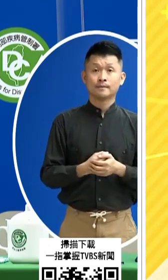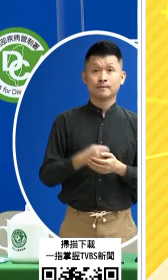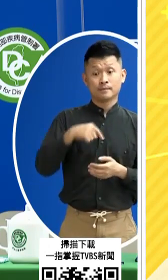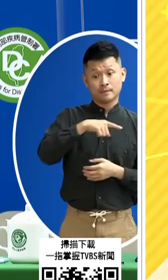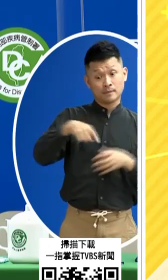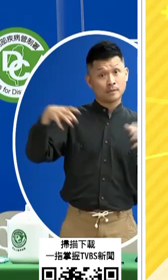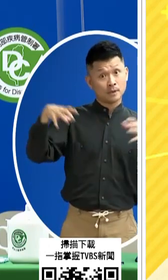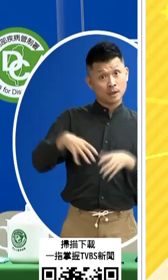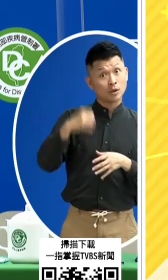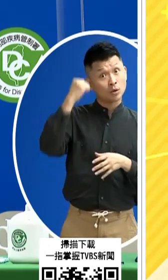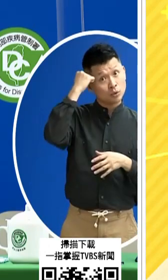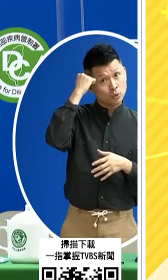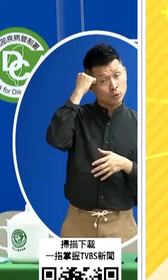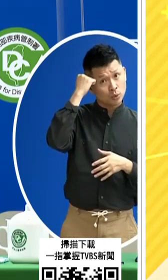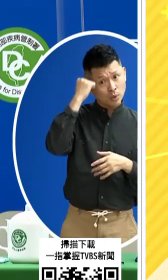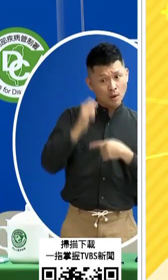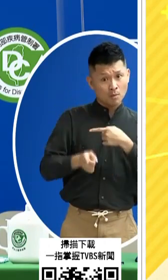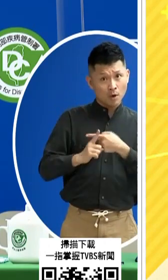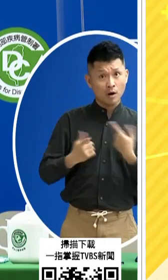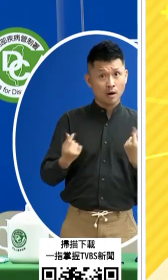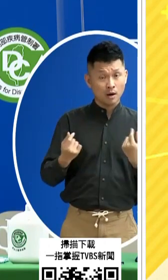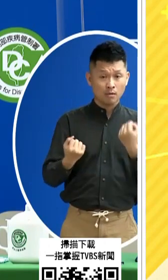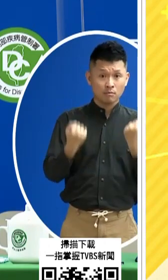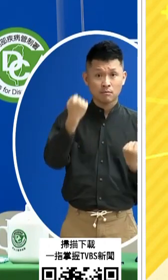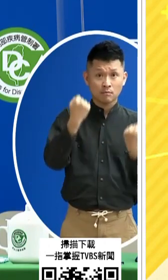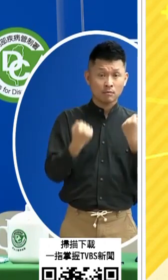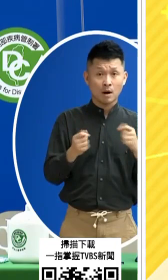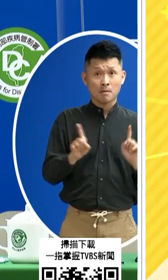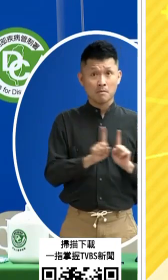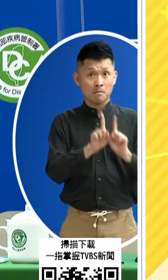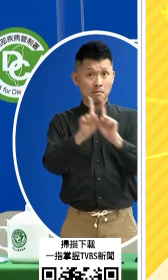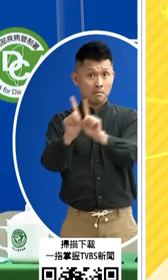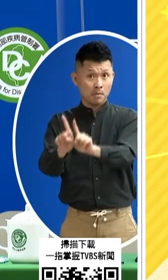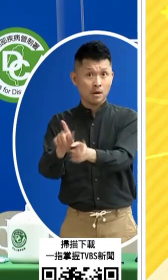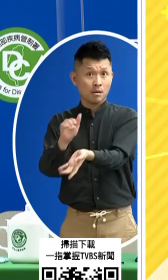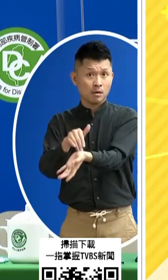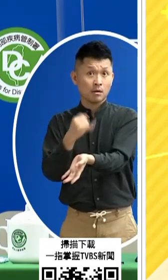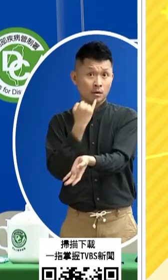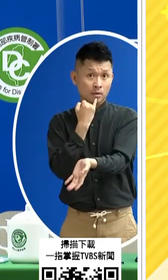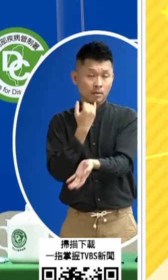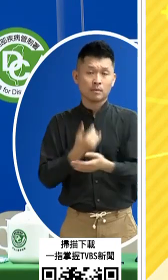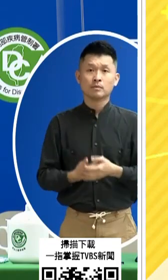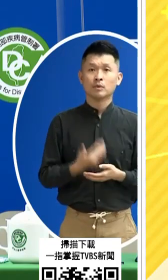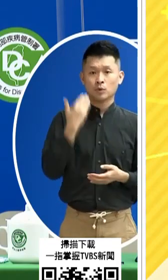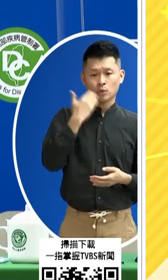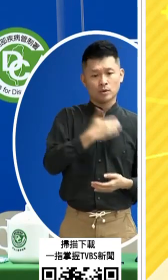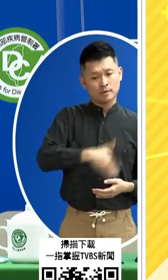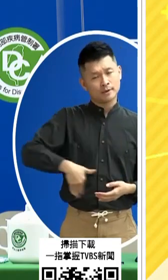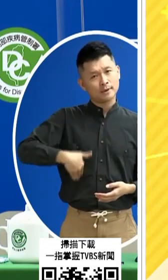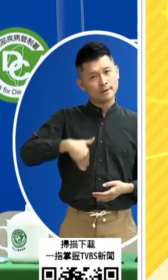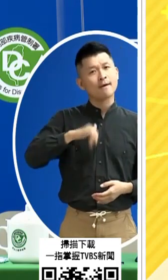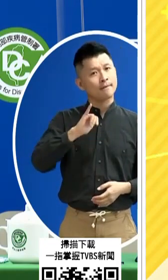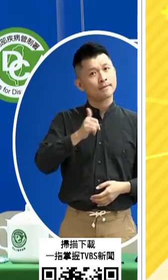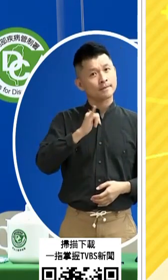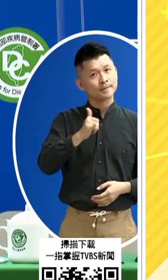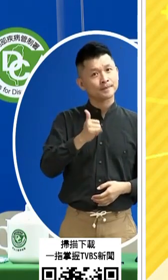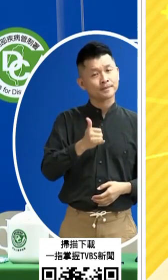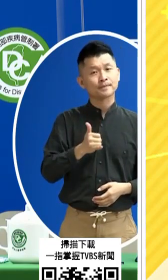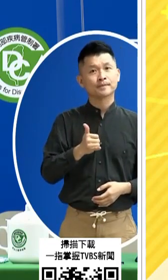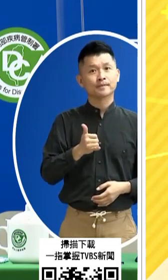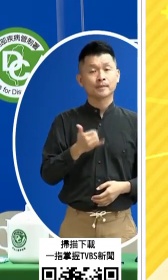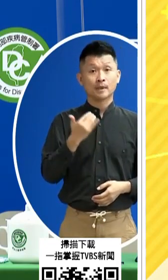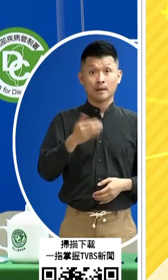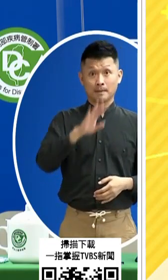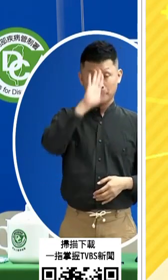个弄不好，然后把整个人命都慢慢的耽误。我们要看到了